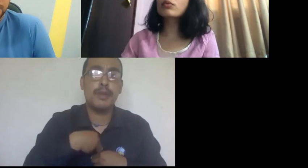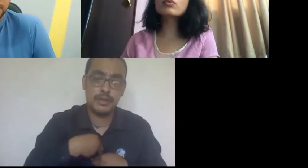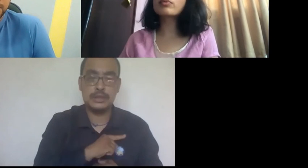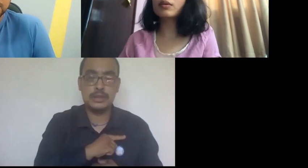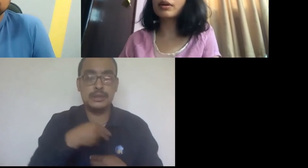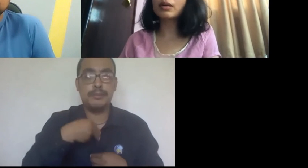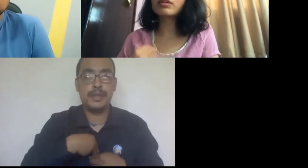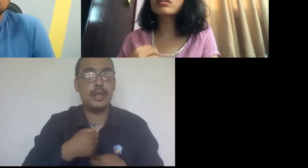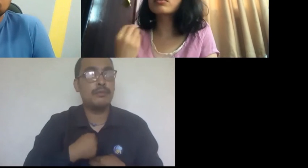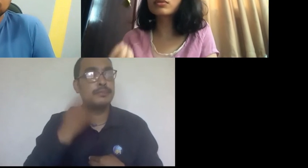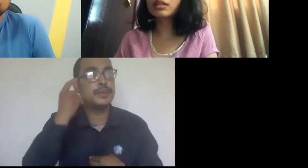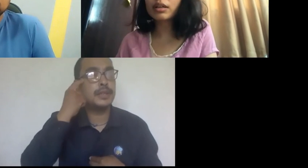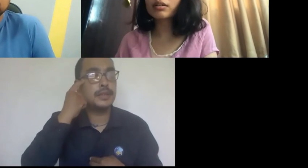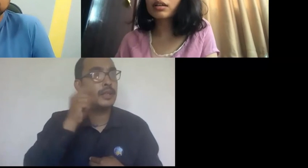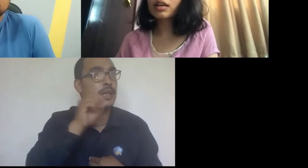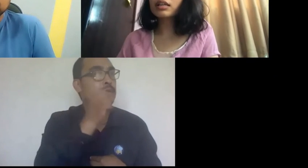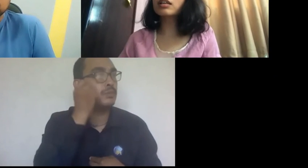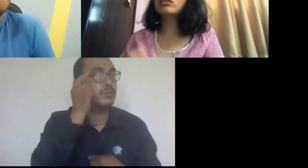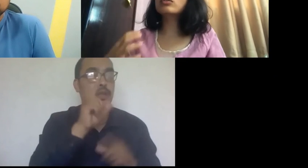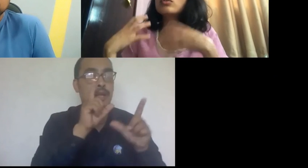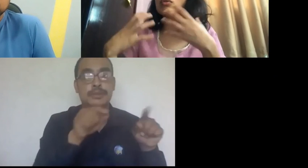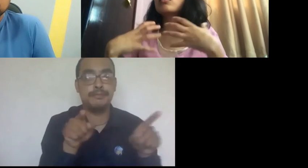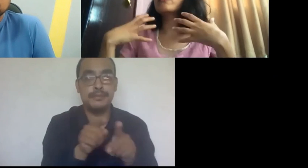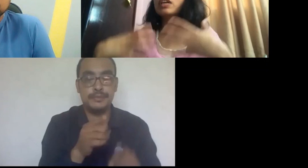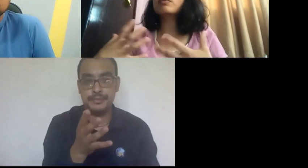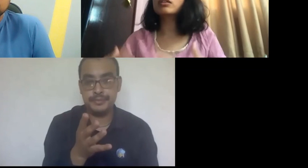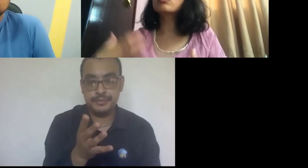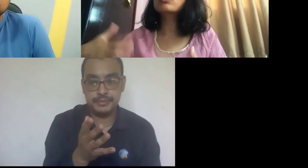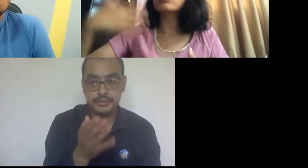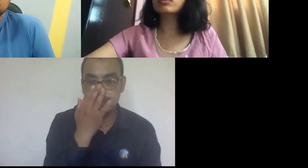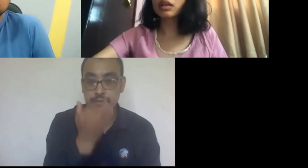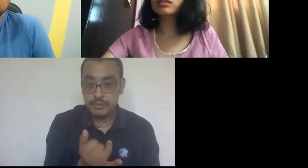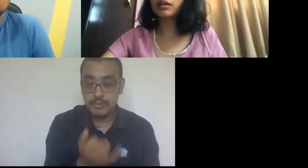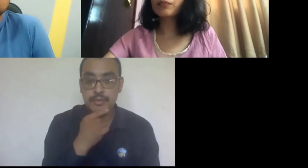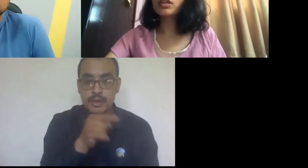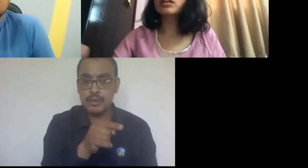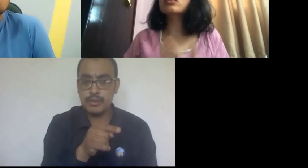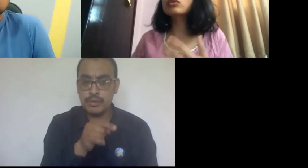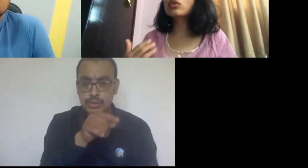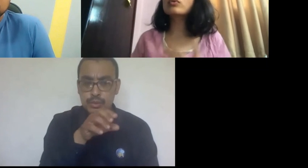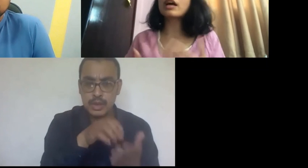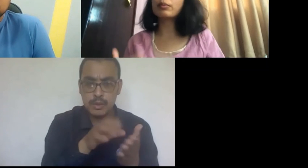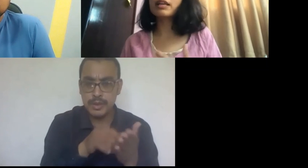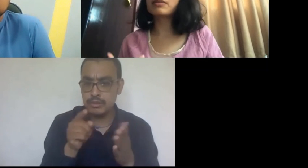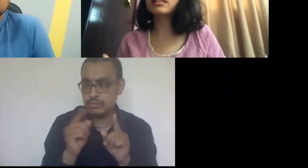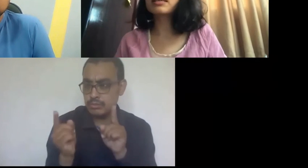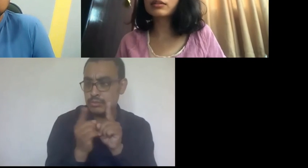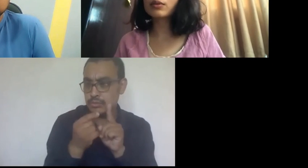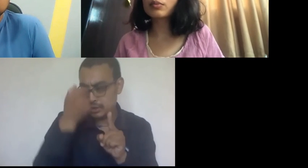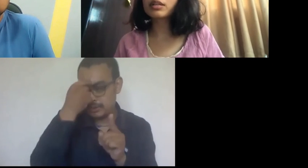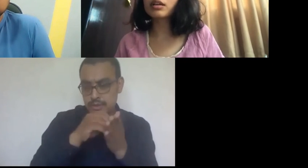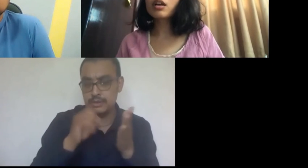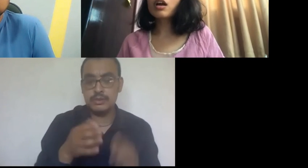उसले बुझ्नुपर्छ भन्ने पनि जरुरी छैन, किनभने त्यो फेजबाट ऊ गएको छैन नि त होइन। सो त्यो कुराहरू पनि हामीले चाहिँ